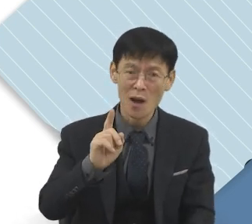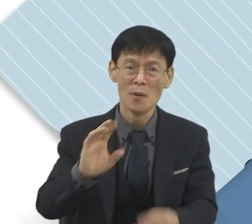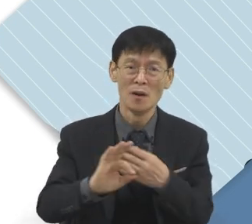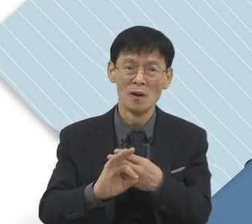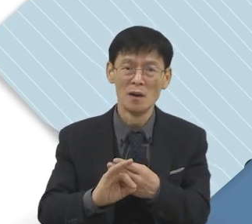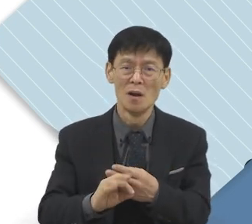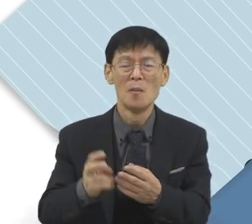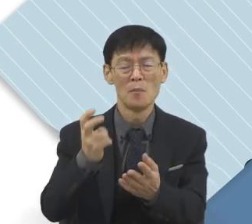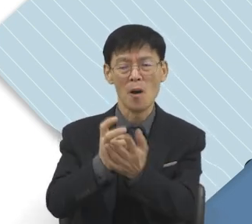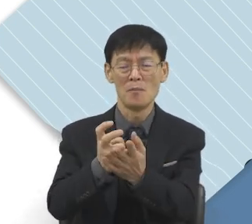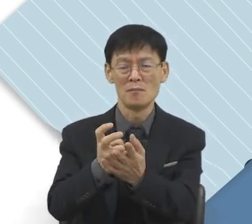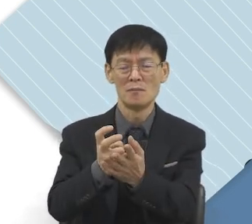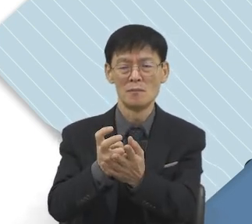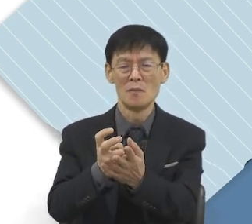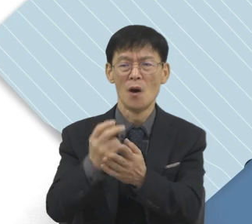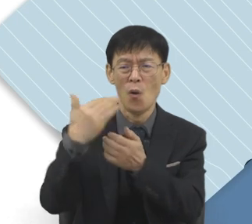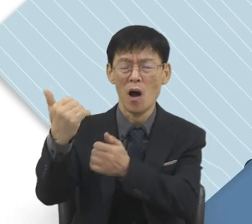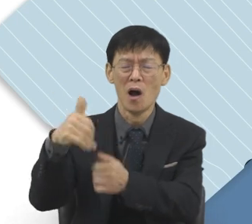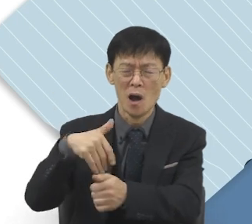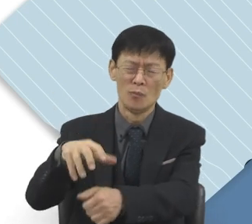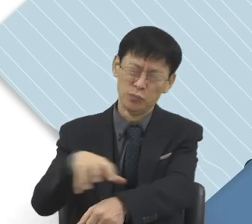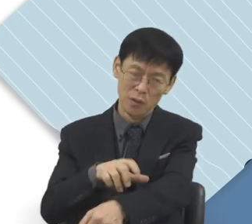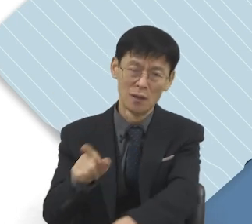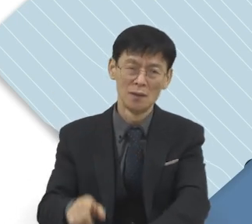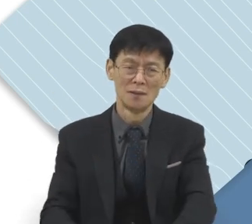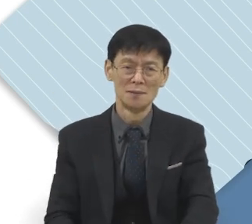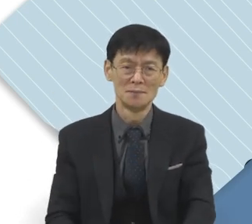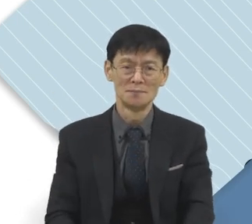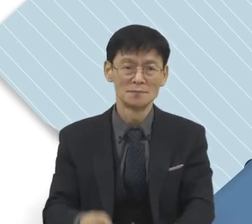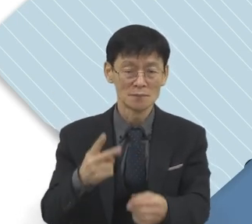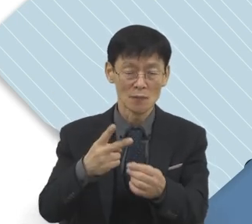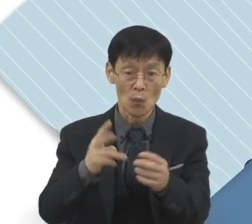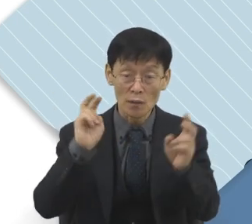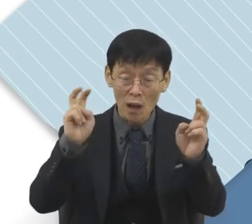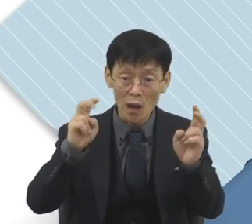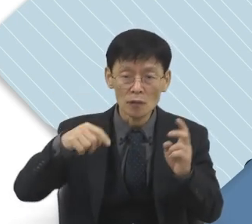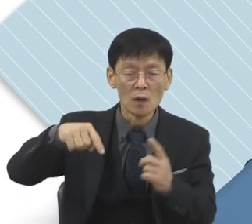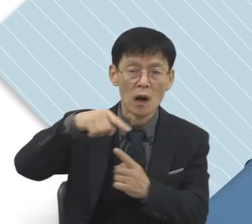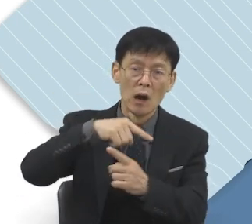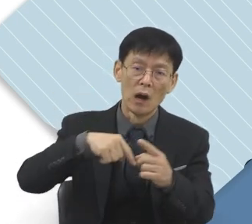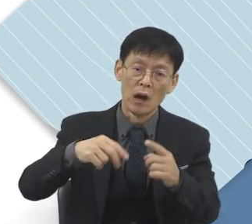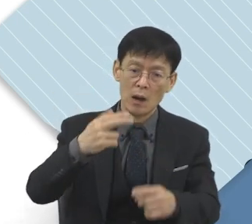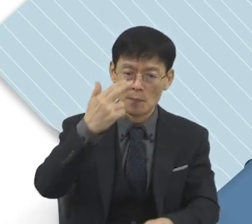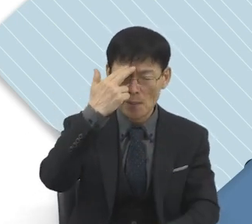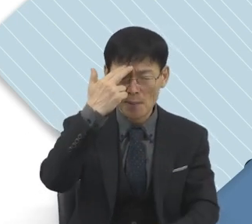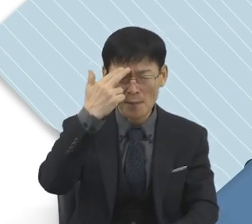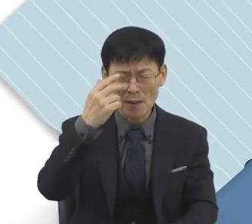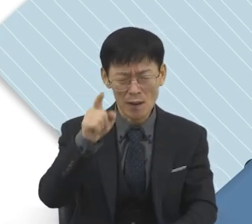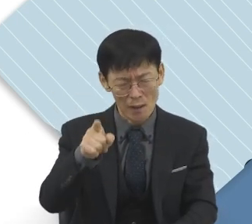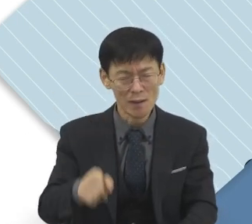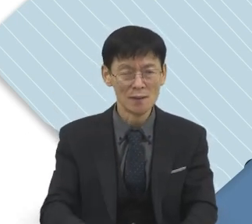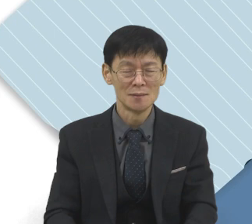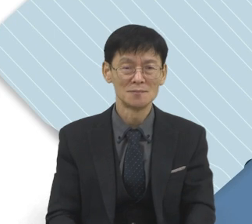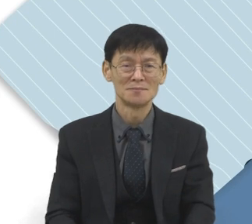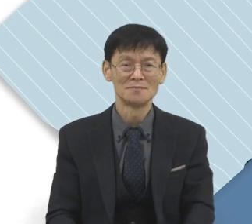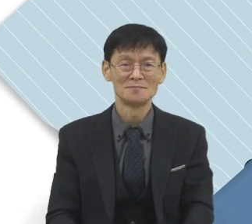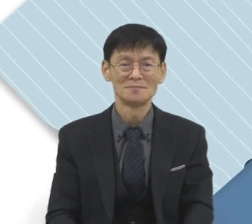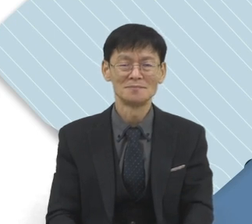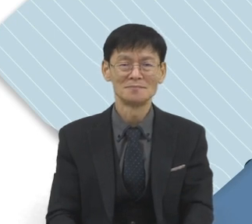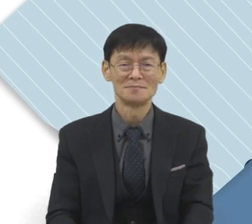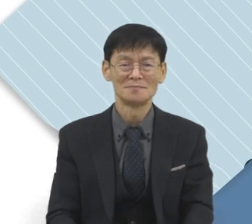정도가 심각하면 법적인 문제가 생길 수 있습니다. 셋째, 회사 운영이 어려워질 수도 있습니다.